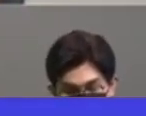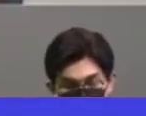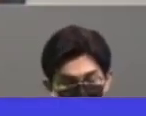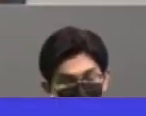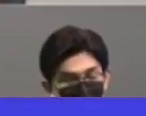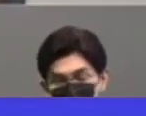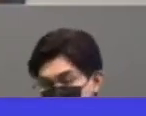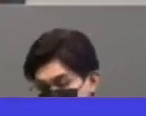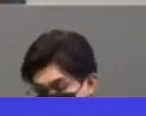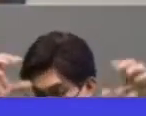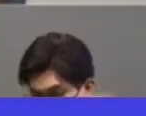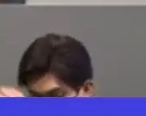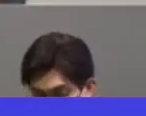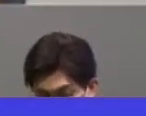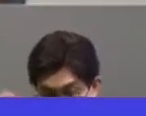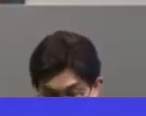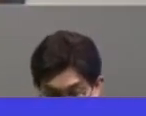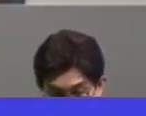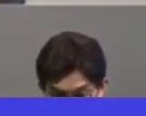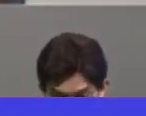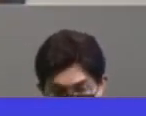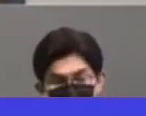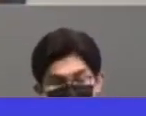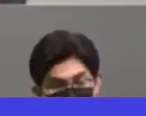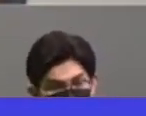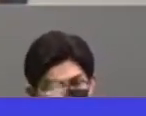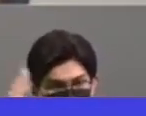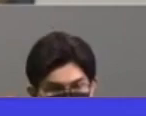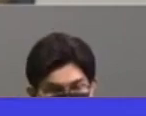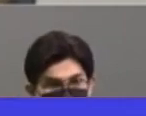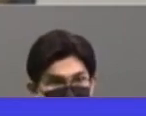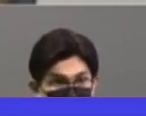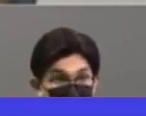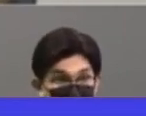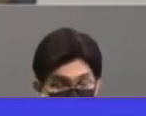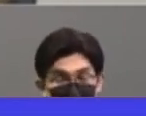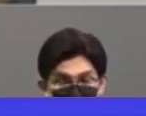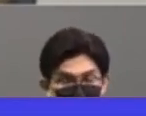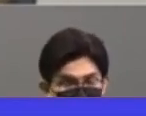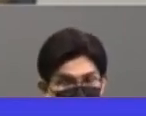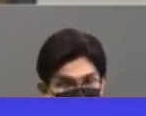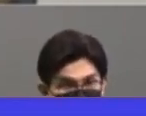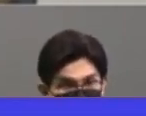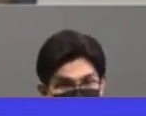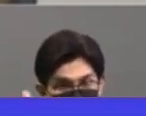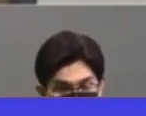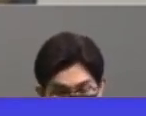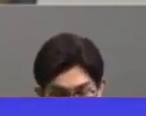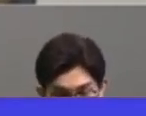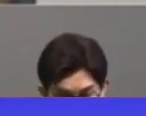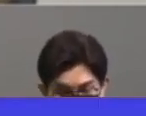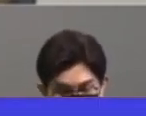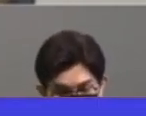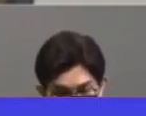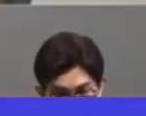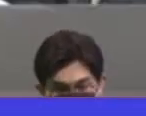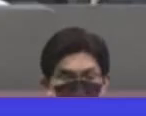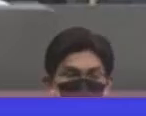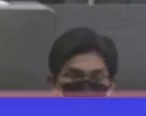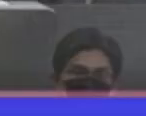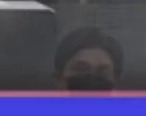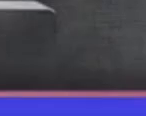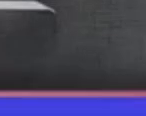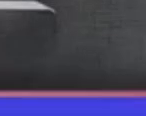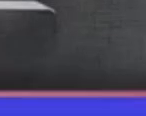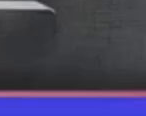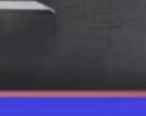ที่ให้ไว้ในการทบทวนสิทธิมนุษยชนครั้งล่าสุดนะครับหลังจากมีกรอบกฎหมายบังคับใช้ในประเทศแล้วไทยสามารถดำเนินการให้สัตย